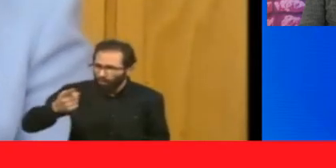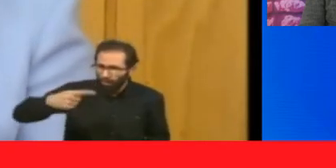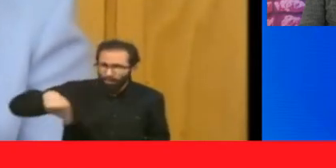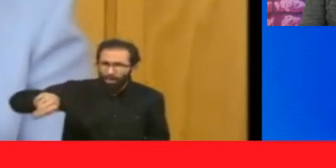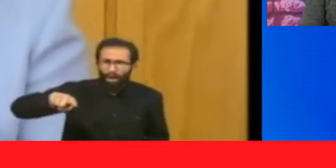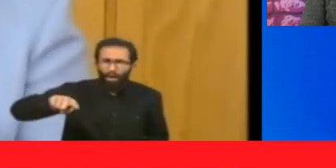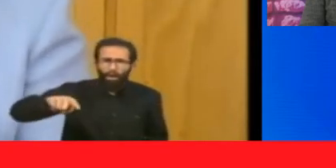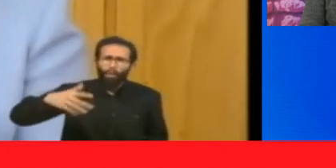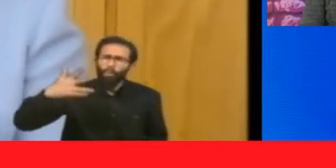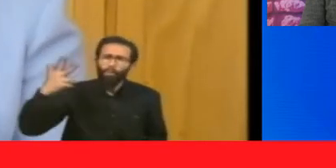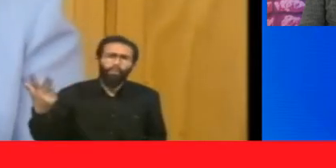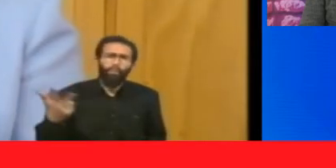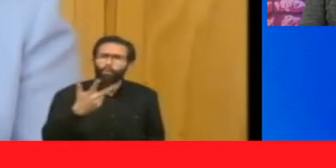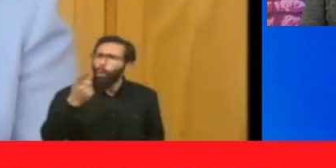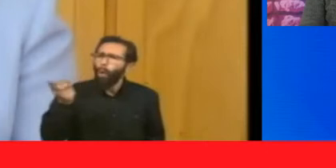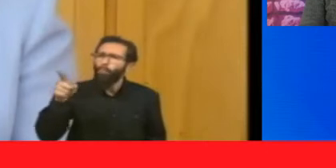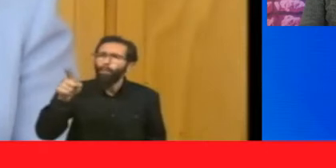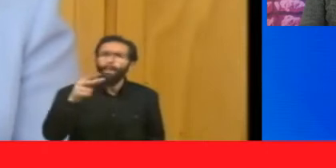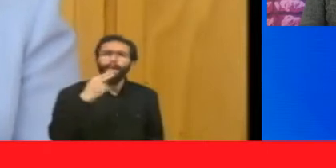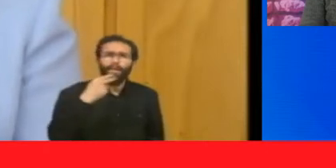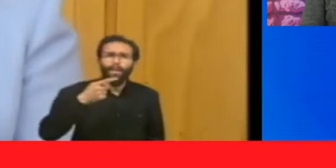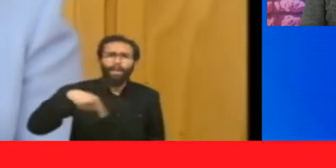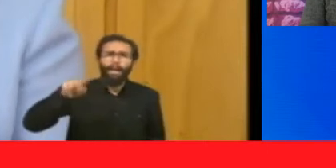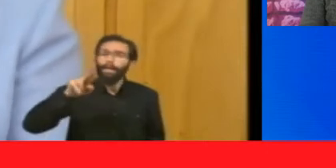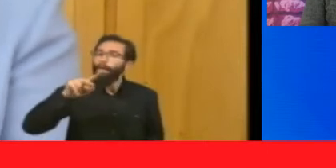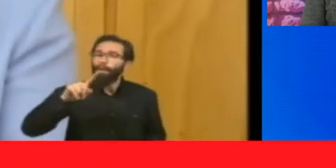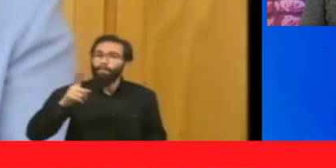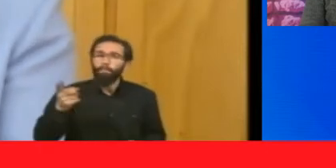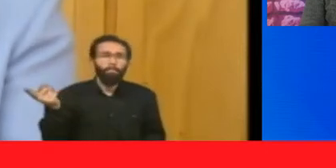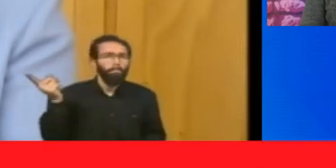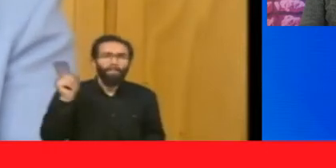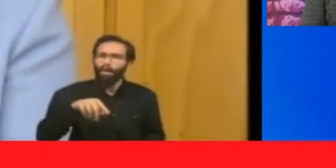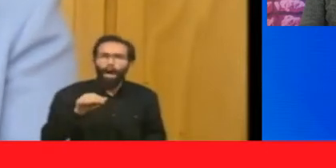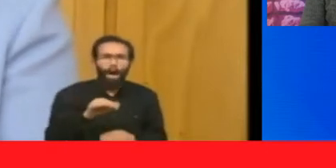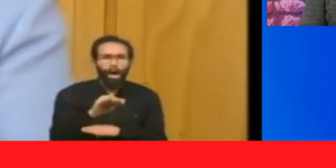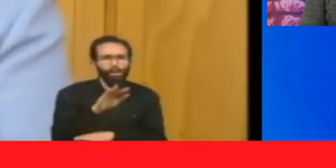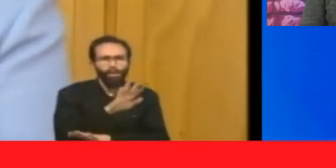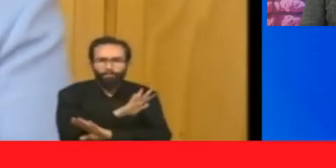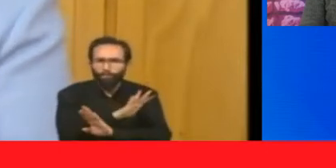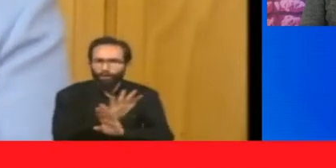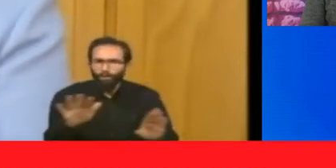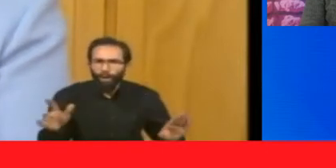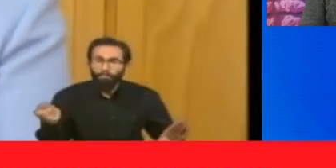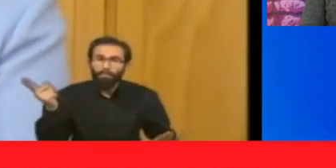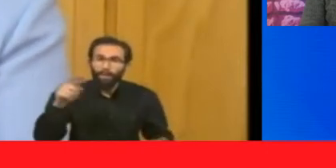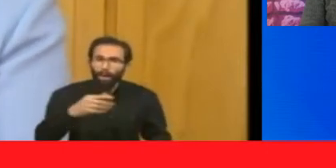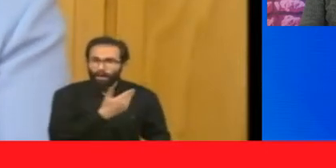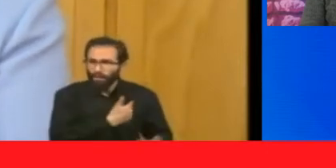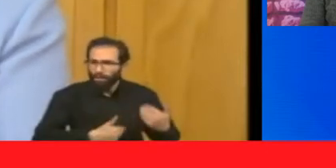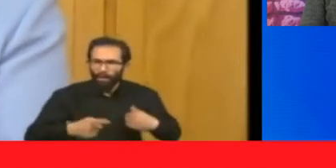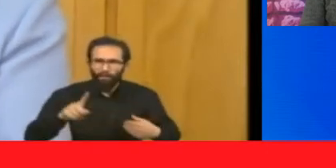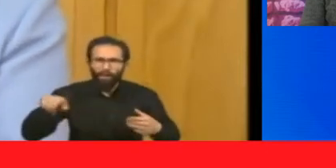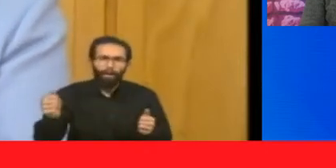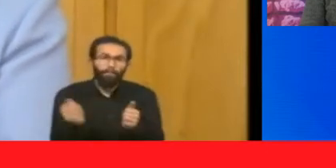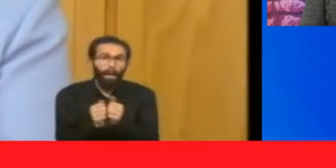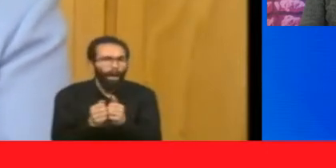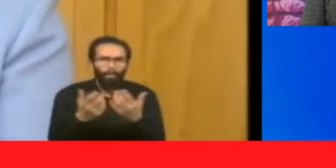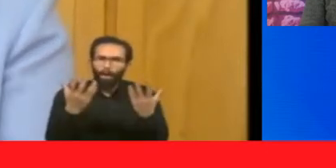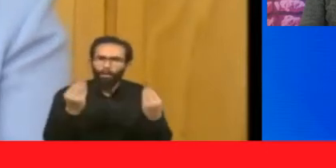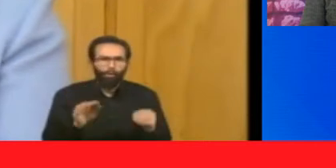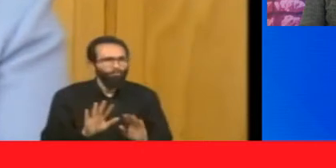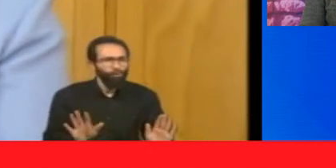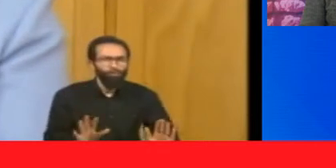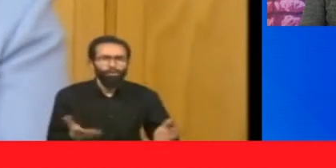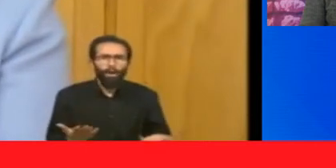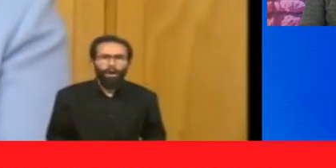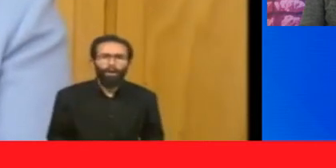güneşi göremeyecek, bir daha sevdiklerine sarılamayacak, bir daha aynı yollarda yürüyemeyecek